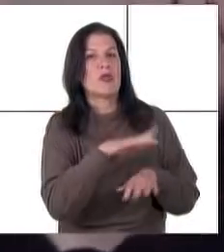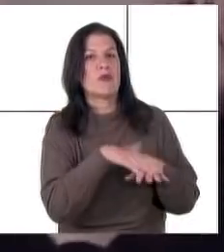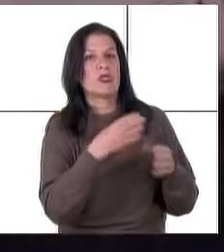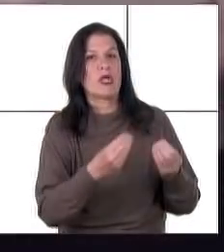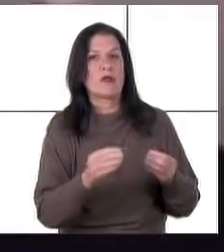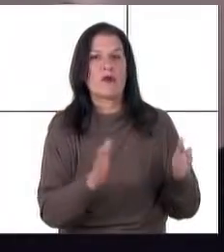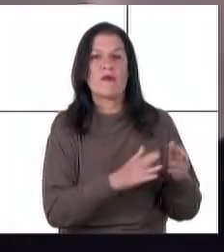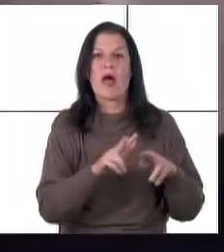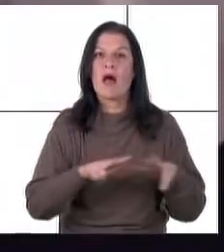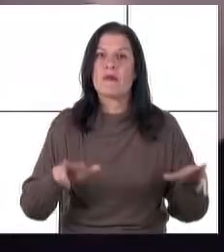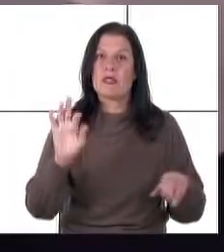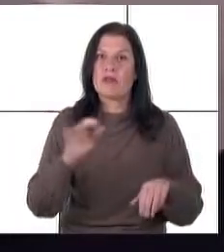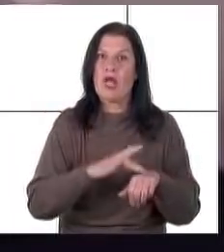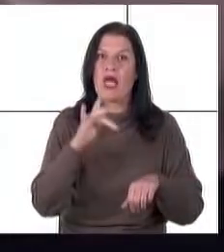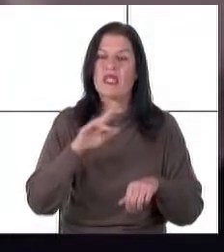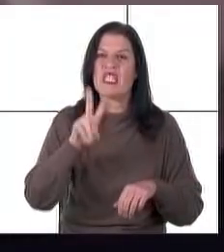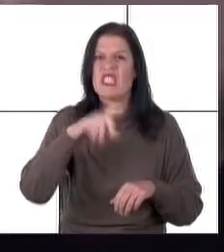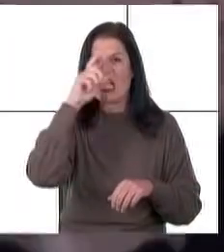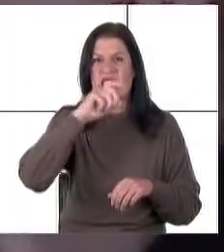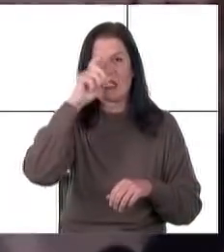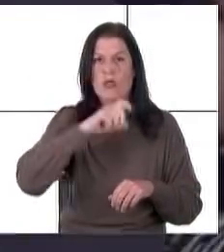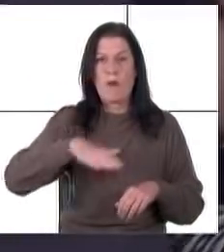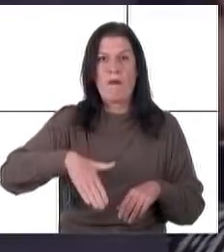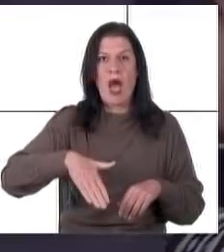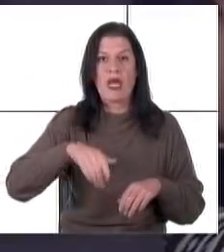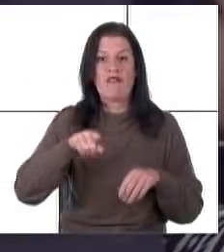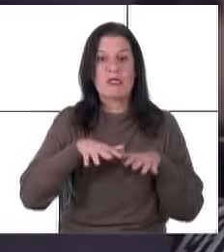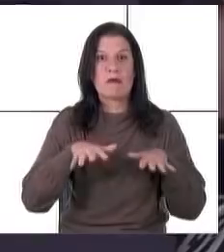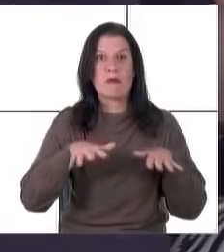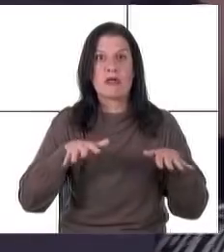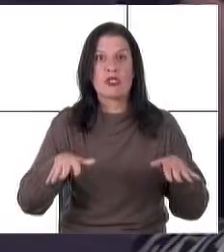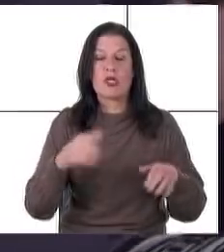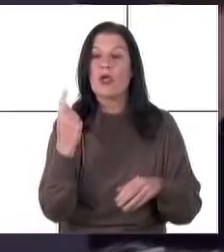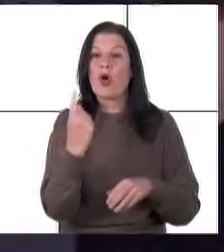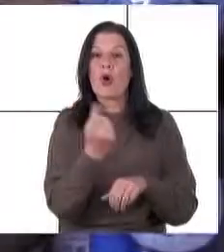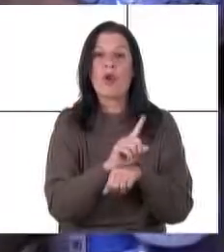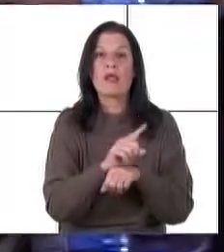המצב שלה עדין, הזיהום ברגלה ממשיך להתפשט, כל דקה קריטית.